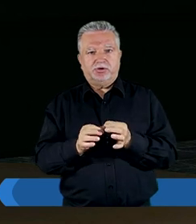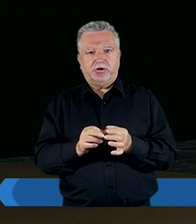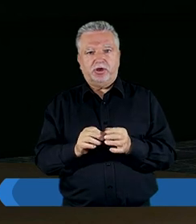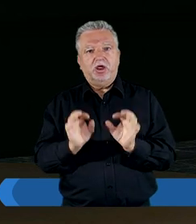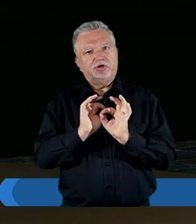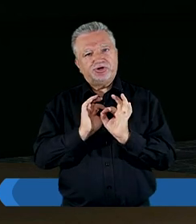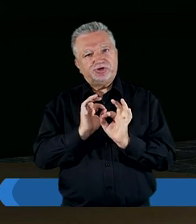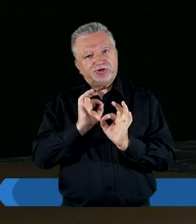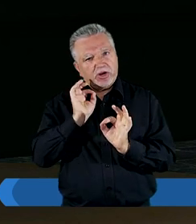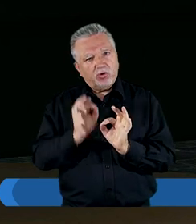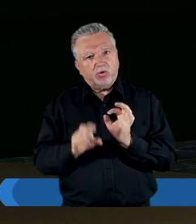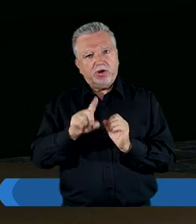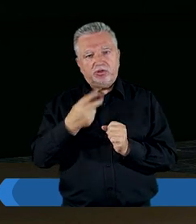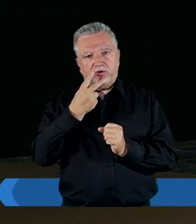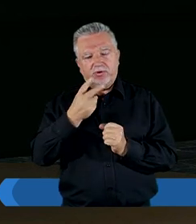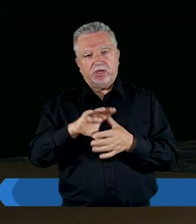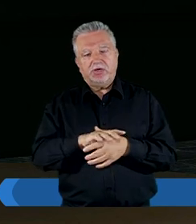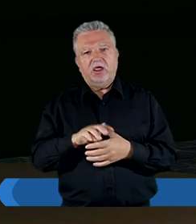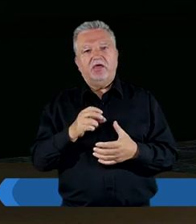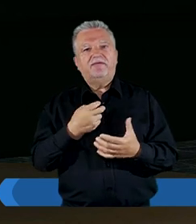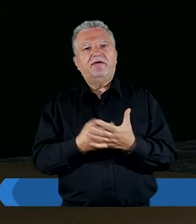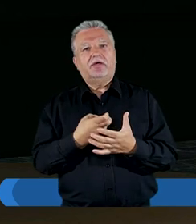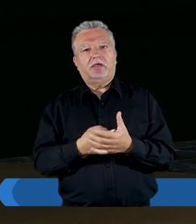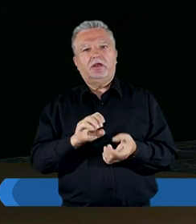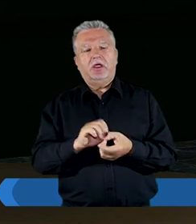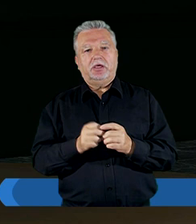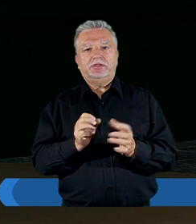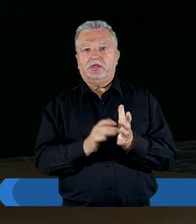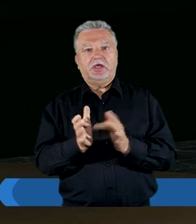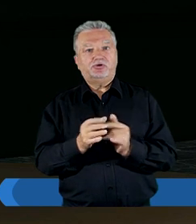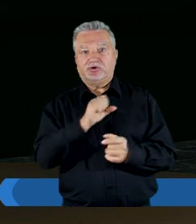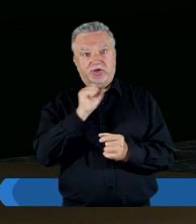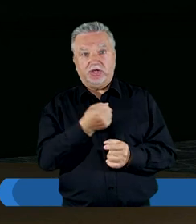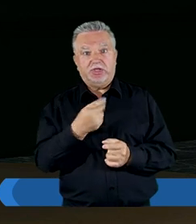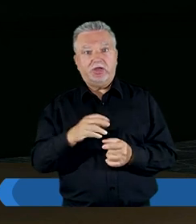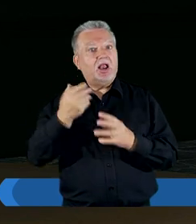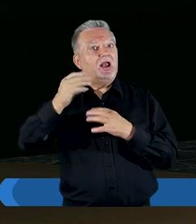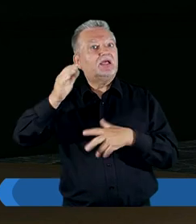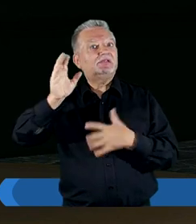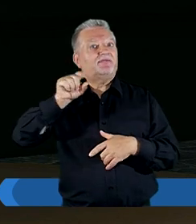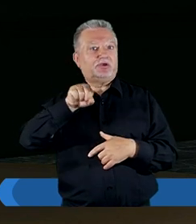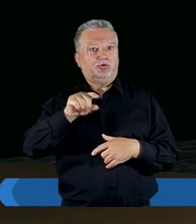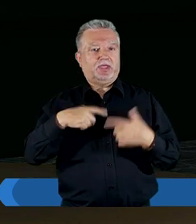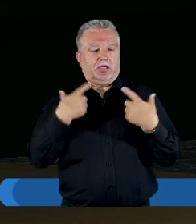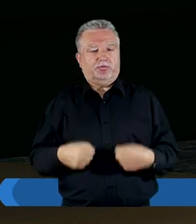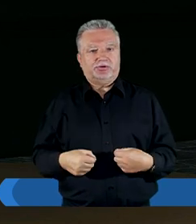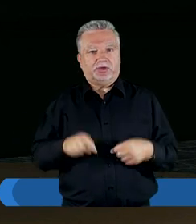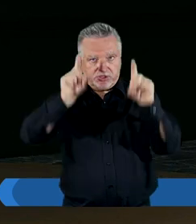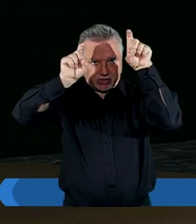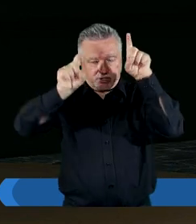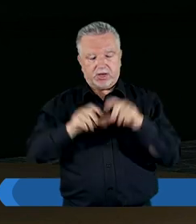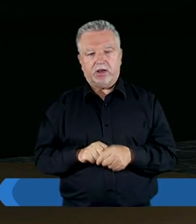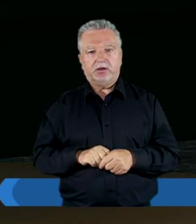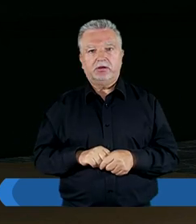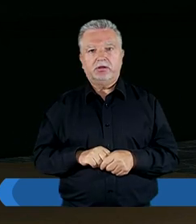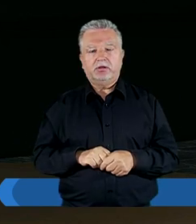widać w Ewangeliach, kiedy Chrystus nigdy nie lekceważy tej postaci. To jest jedno, a druga bardzo istotna